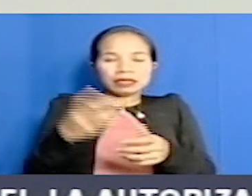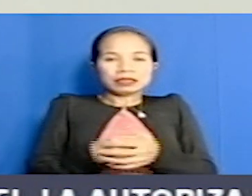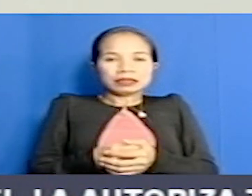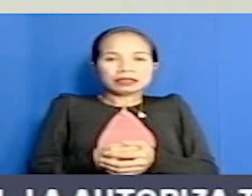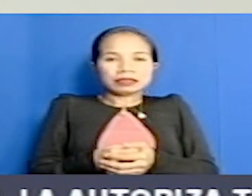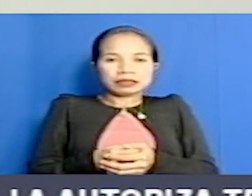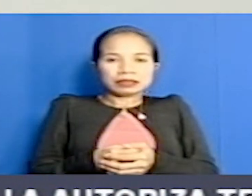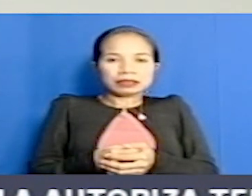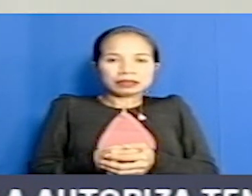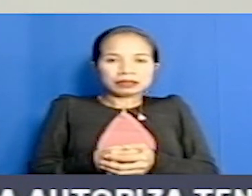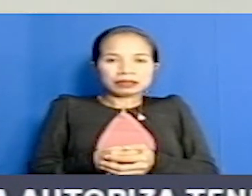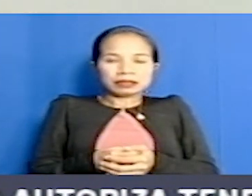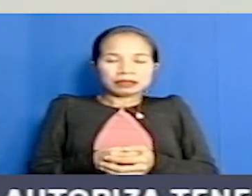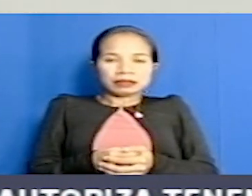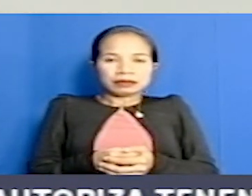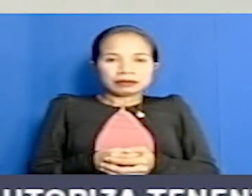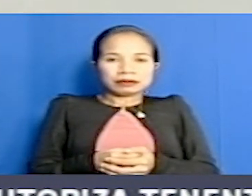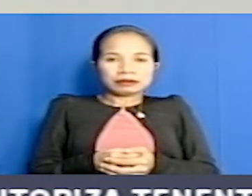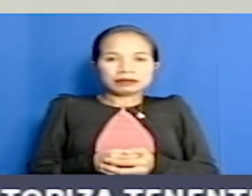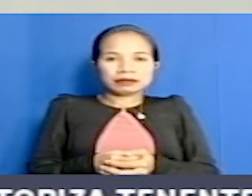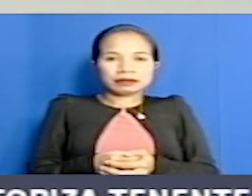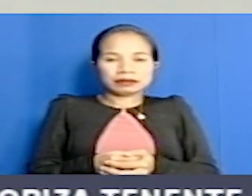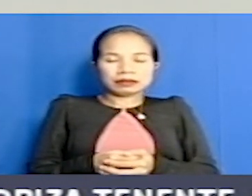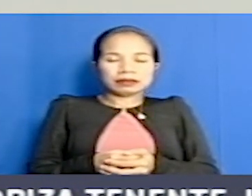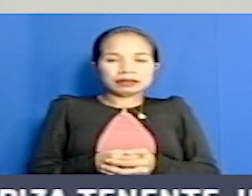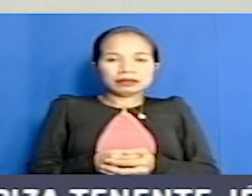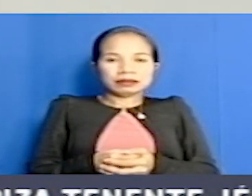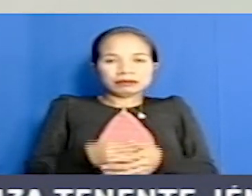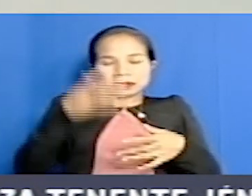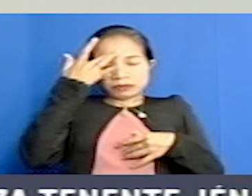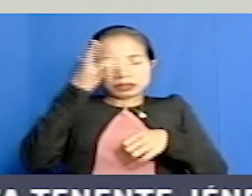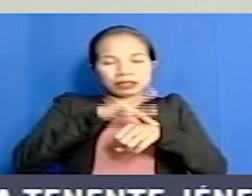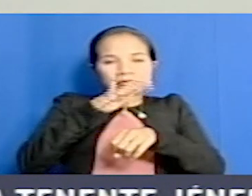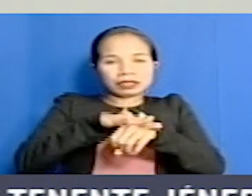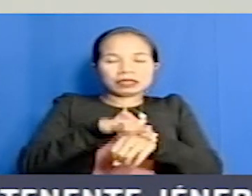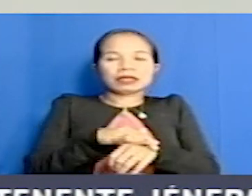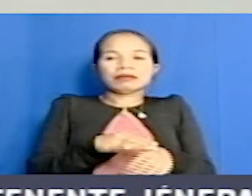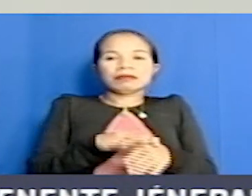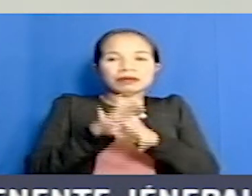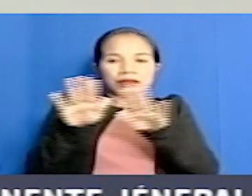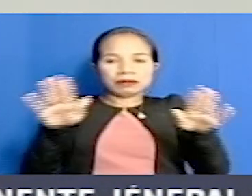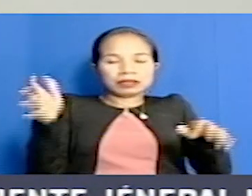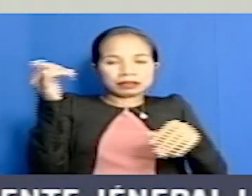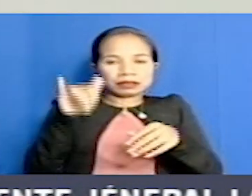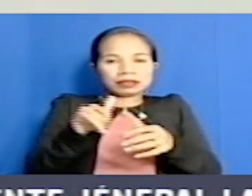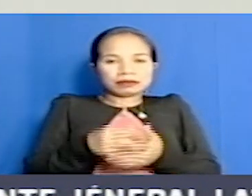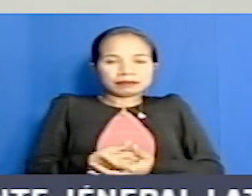dengue fever. Ida ne ba iha labarik sira. Mayoria afekta ba iha labarik sira.